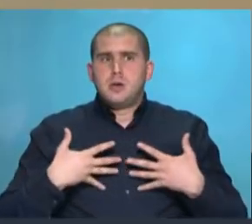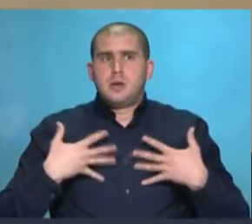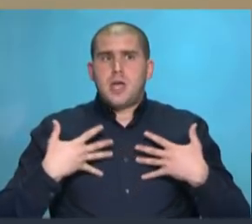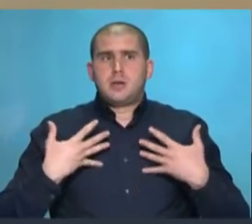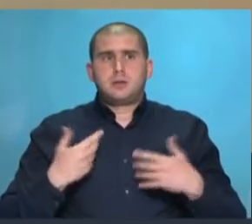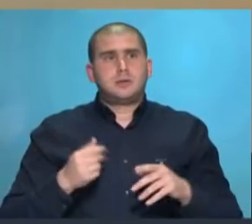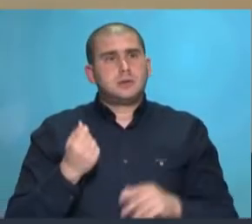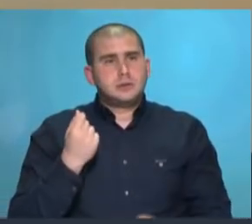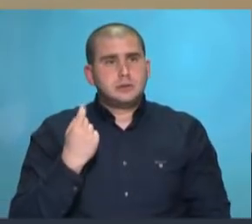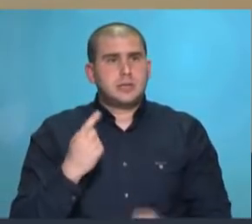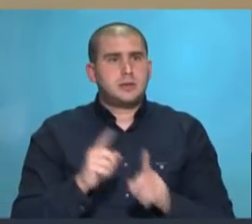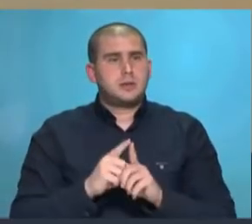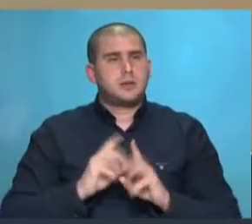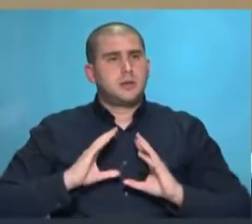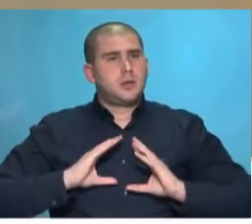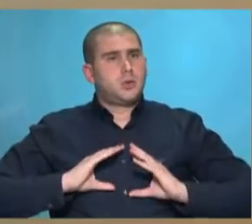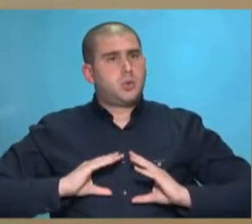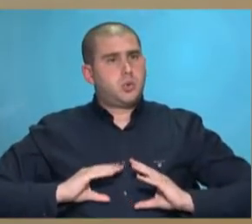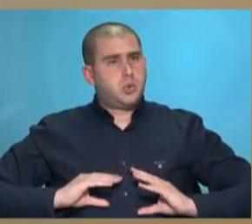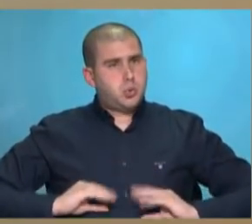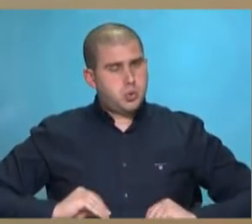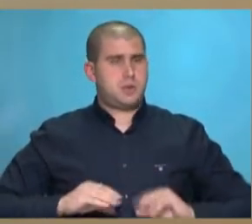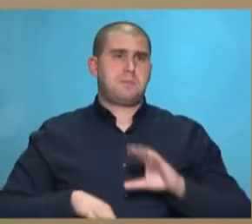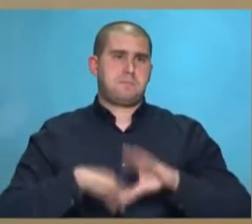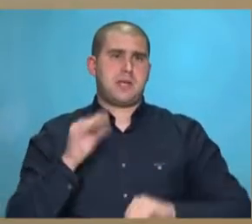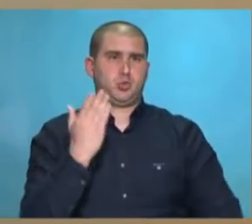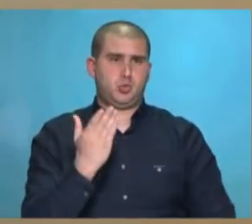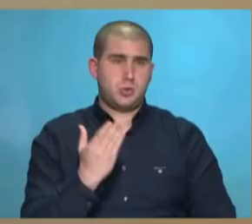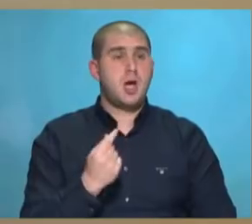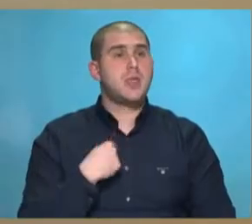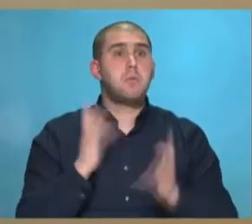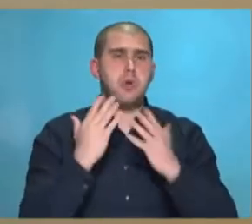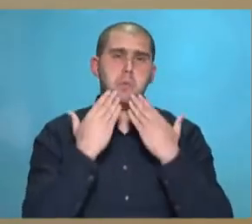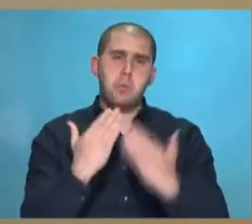וירדתי קצת עוד מהראש לפחות שמצאו מזה, ואני מאוד מודה למשטרה.